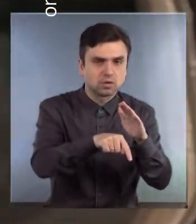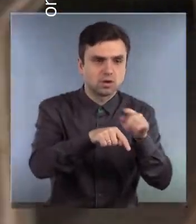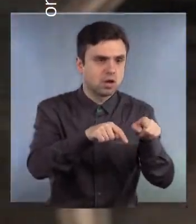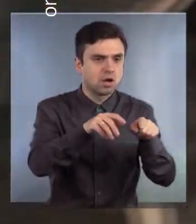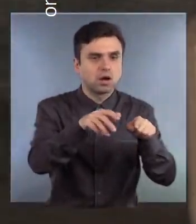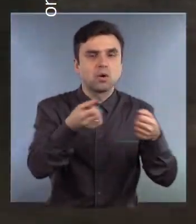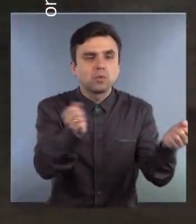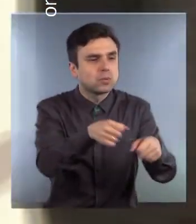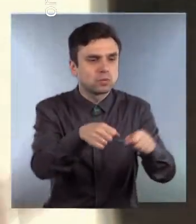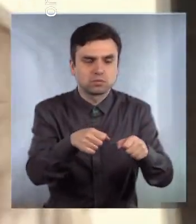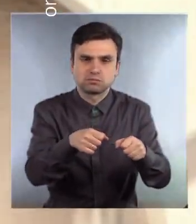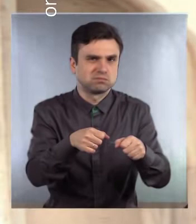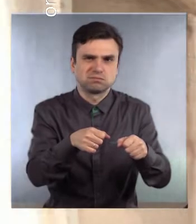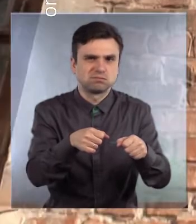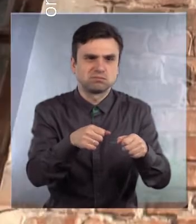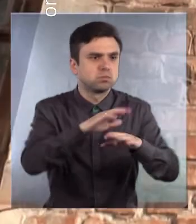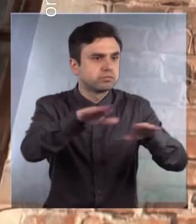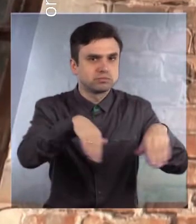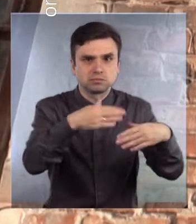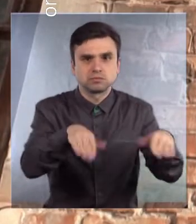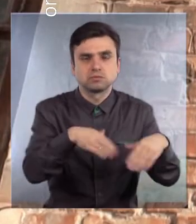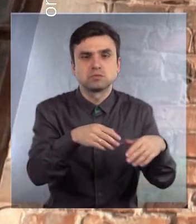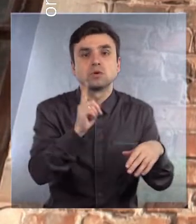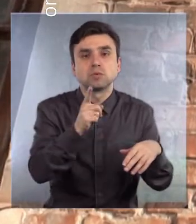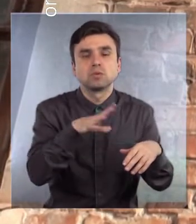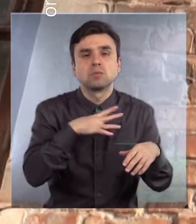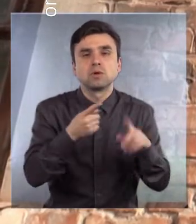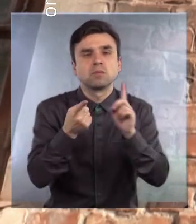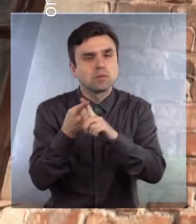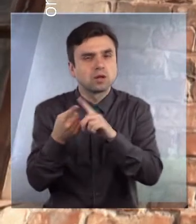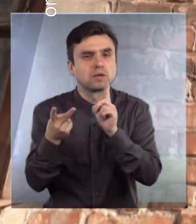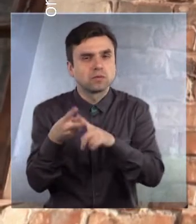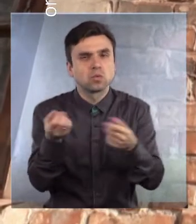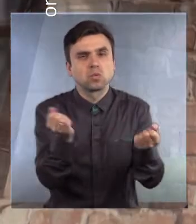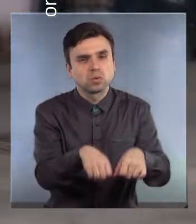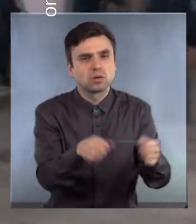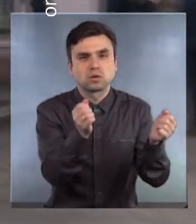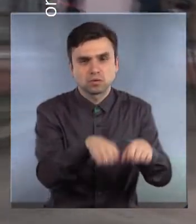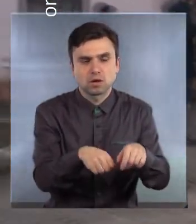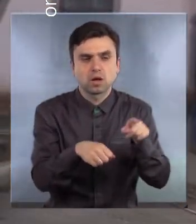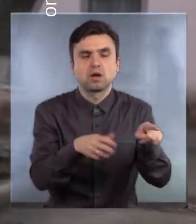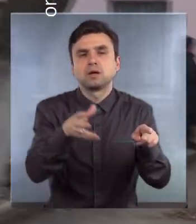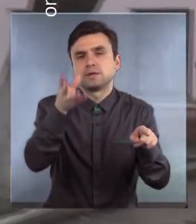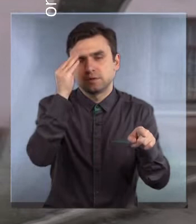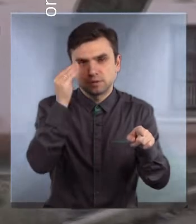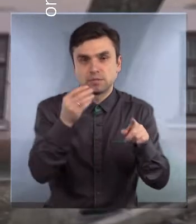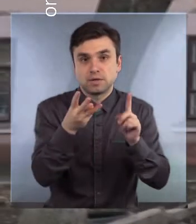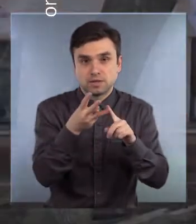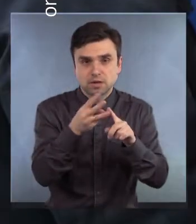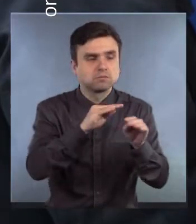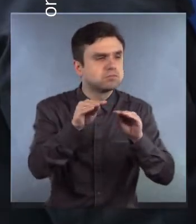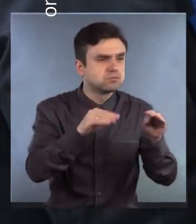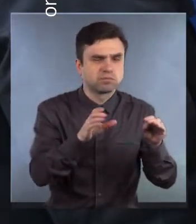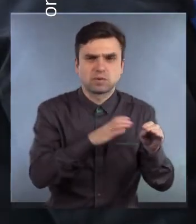не зберігають. Цього разу до поліції з заявою не зверталися. Нагадаю, до цього офісу по вулиці Лермонтова злочинці